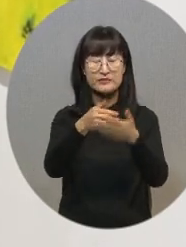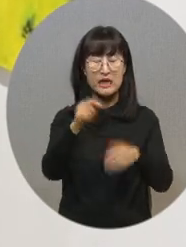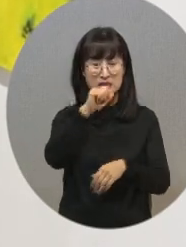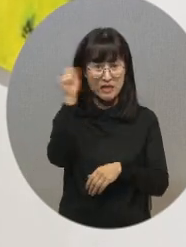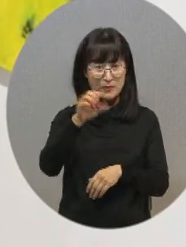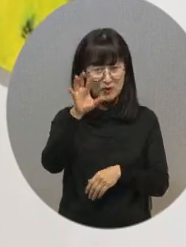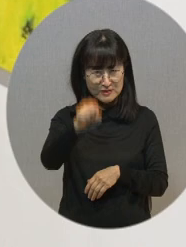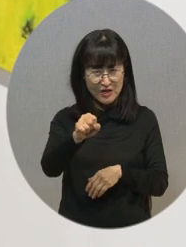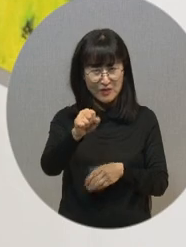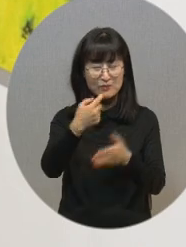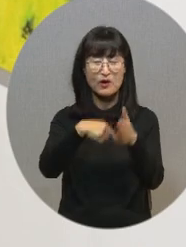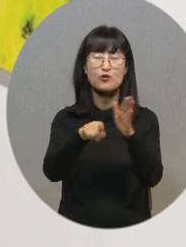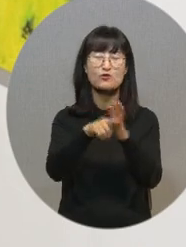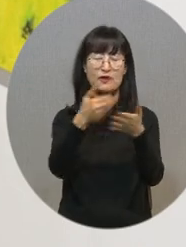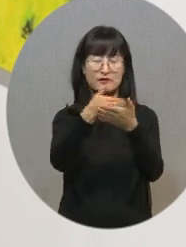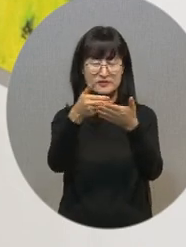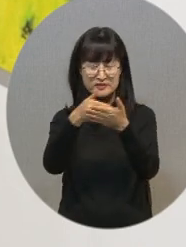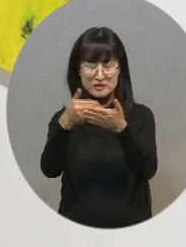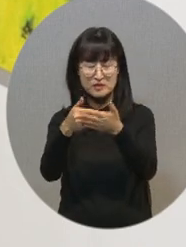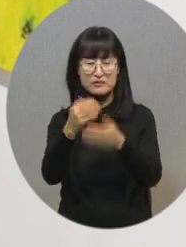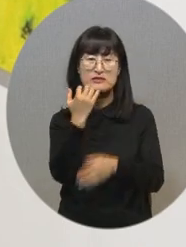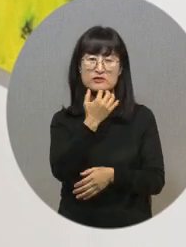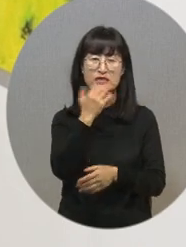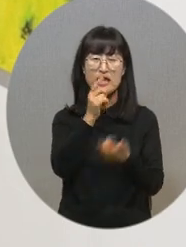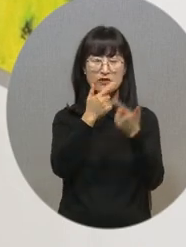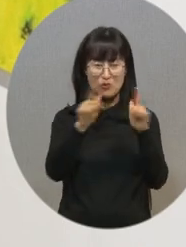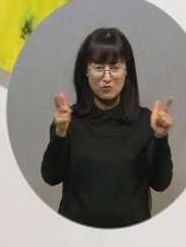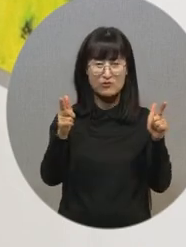형태로 감정을 구체화했습니다.